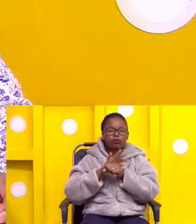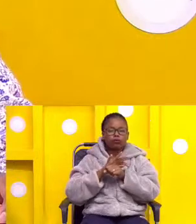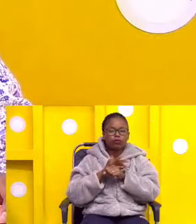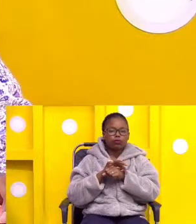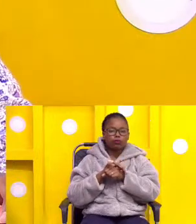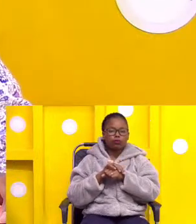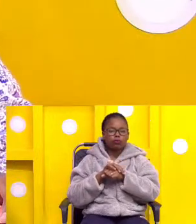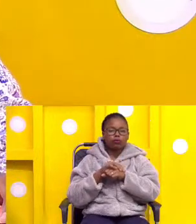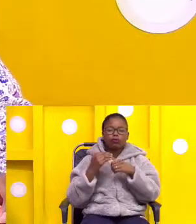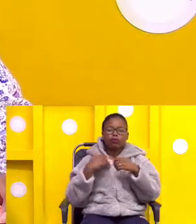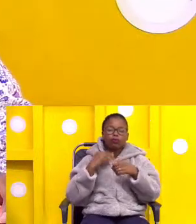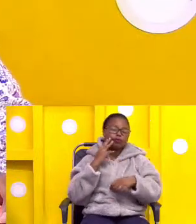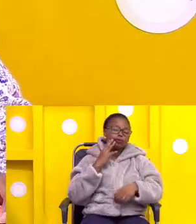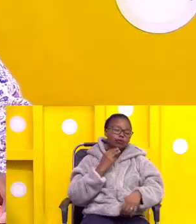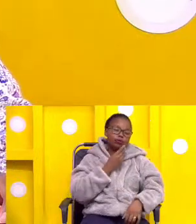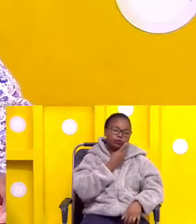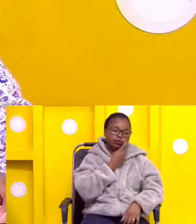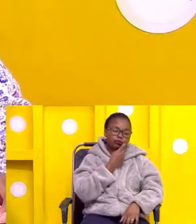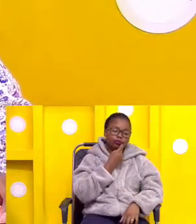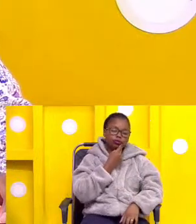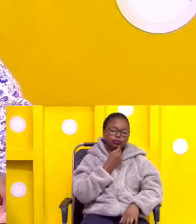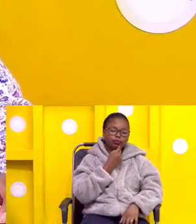ngai witũ nĩ arĩ tha